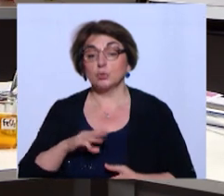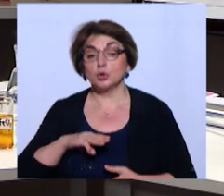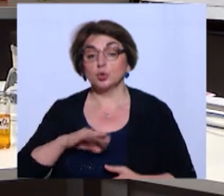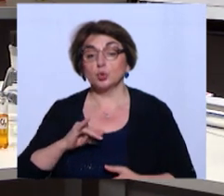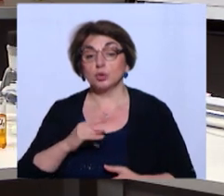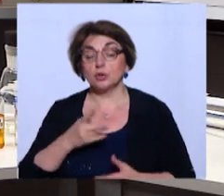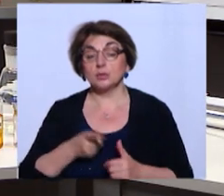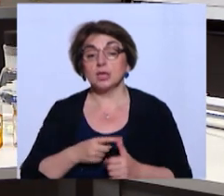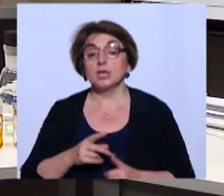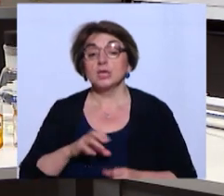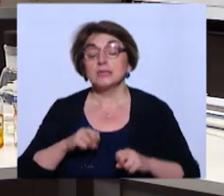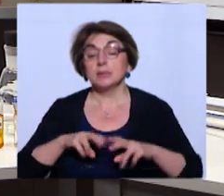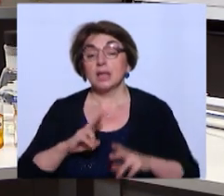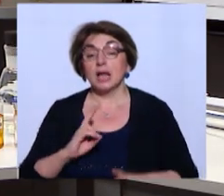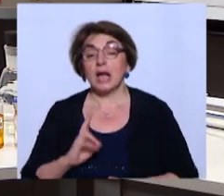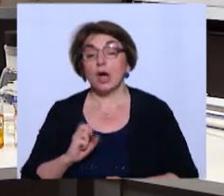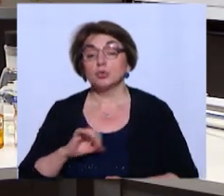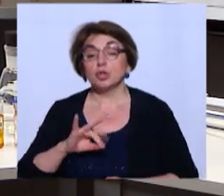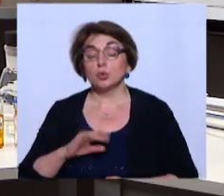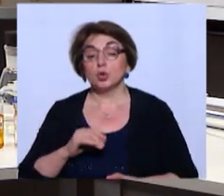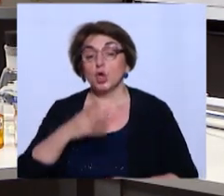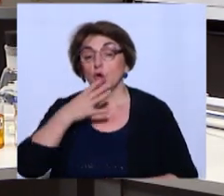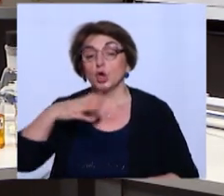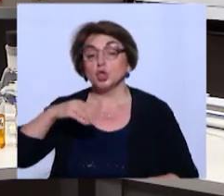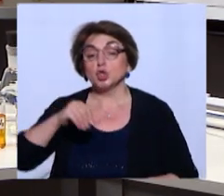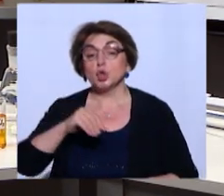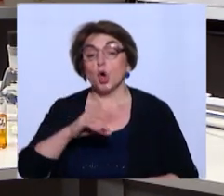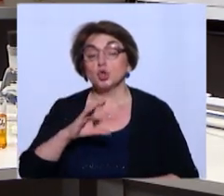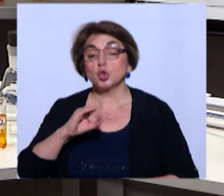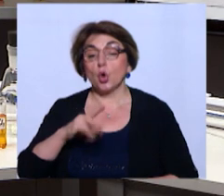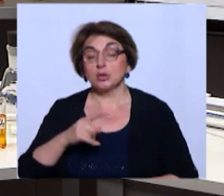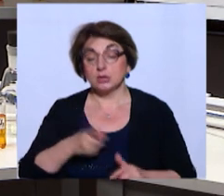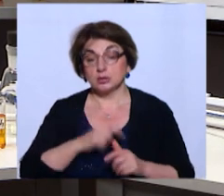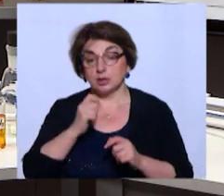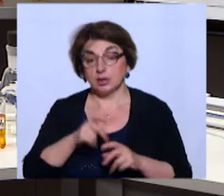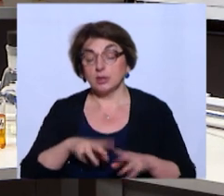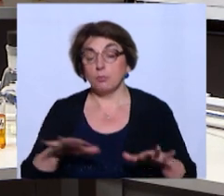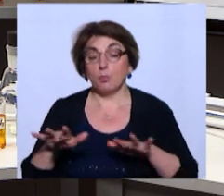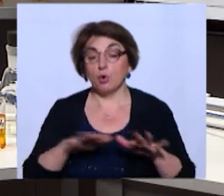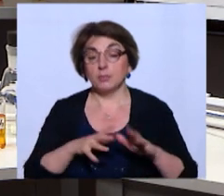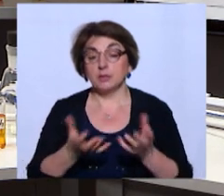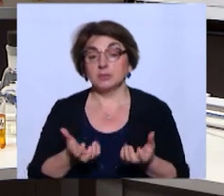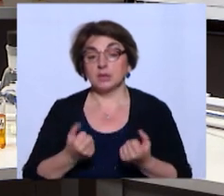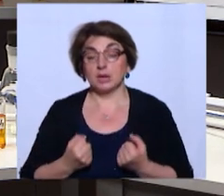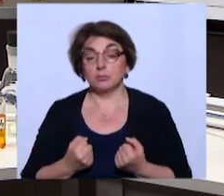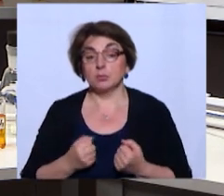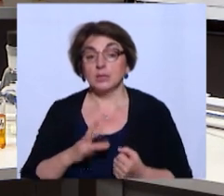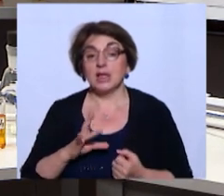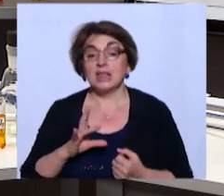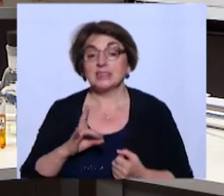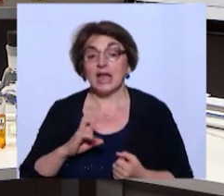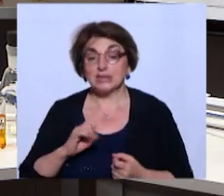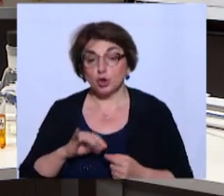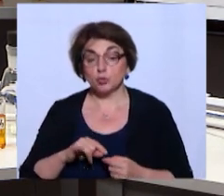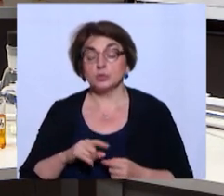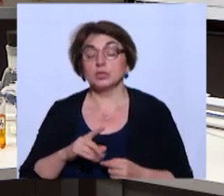ასევე კაუსტიკურ სოდას უწოდებენ, რადგან ის მიიღება სოდაზე კალციუმის ჰიდროქსიდის მოქმედებით. ნატრიუმისა და